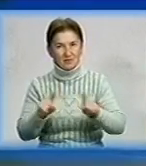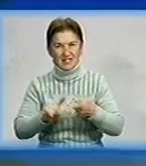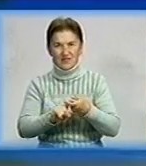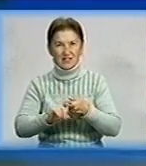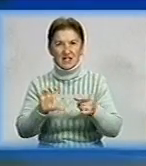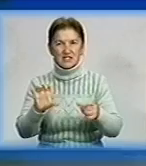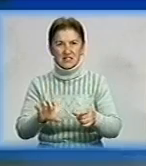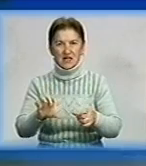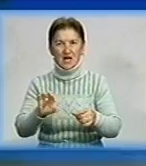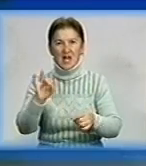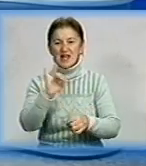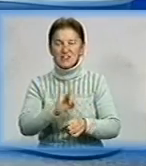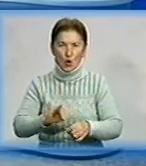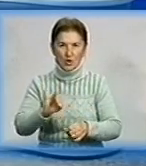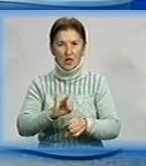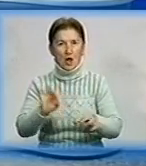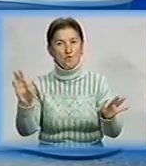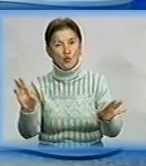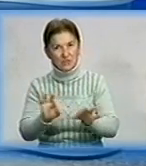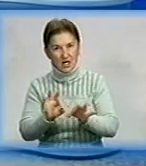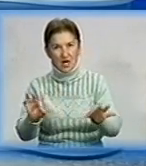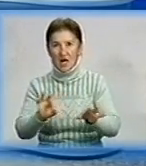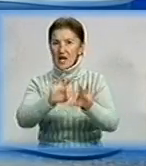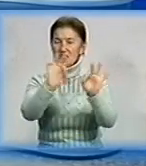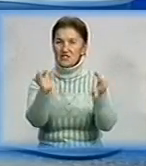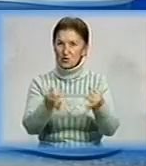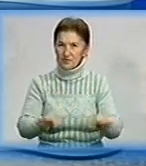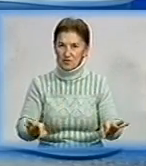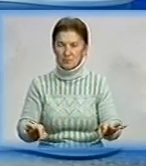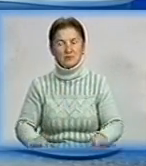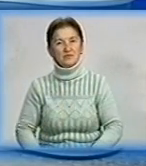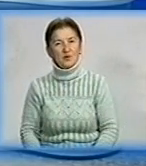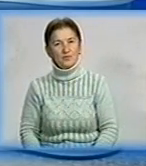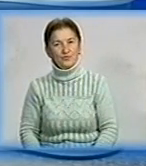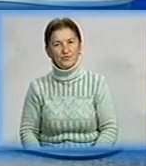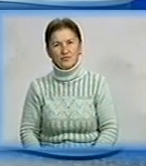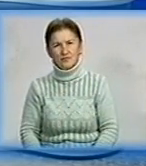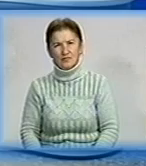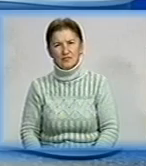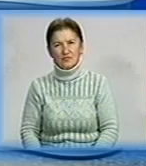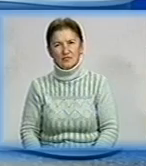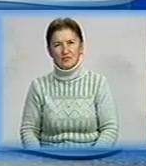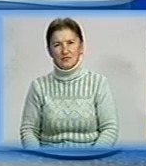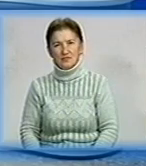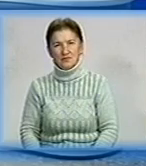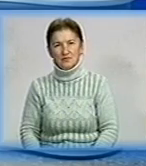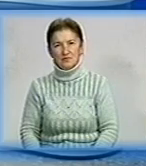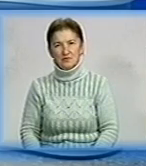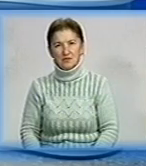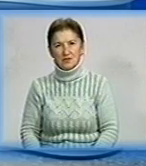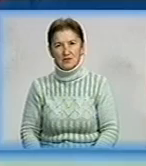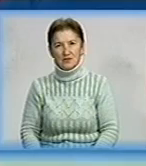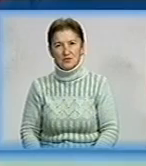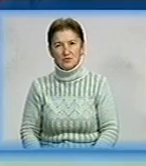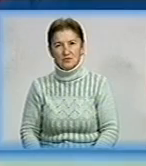музыкой, с искусством. which I think is a good base. The Это only хорошая thing, база. so what should we be doing from now? I